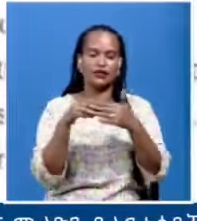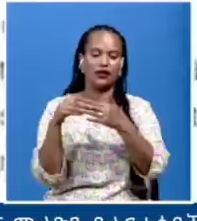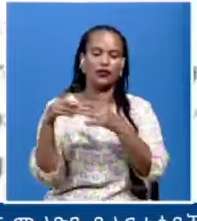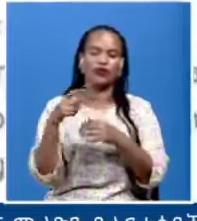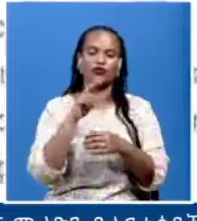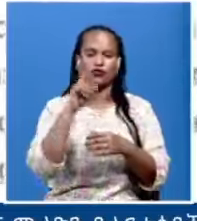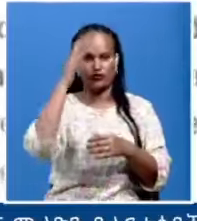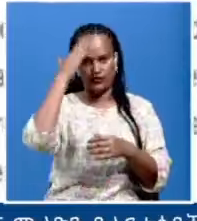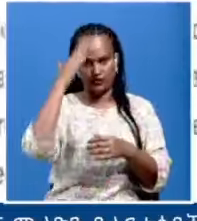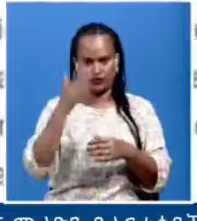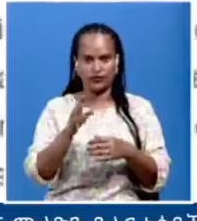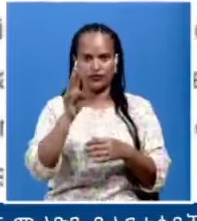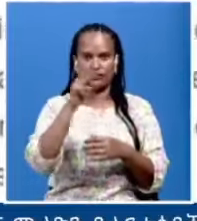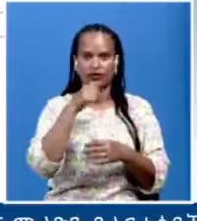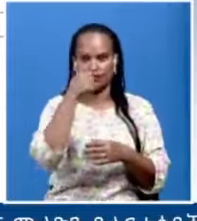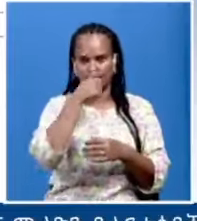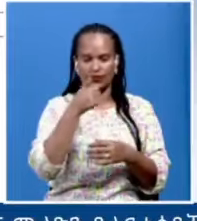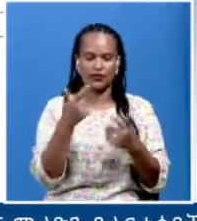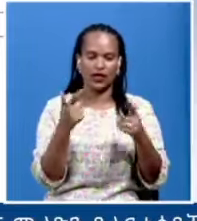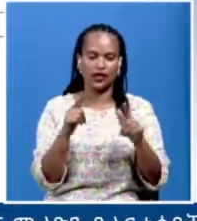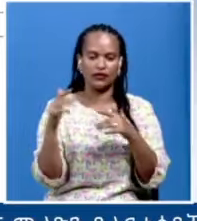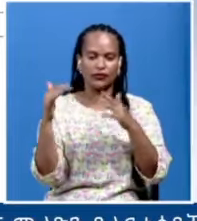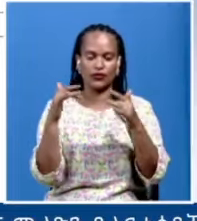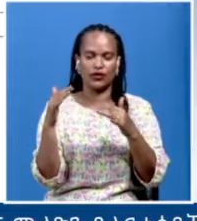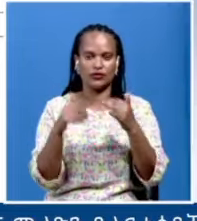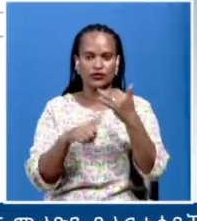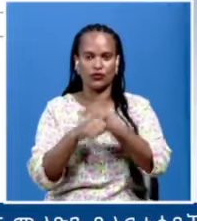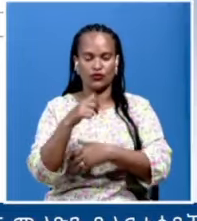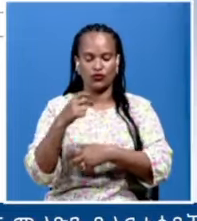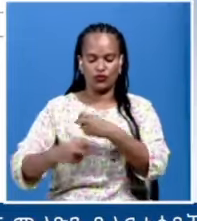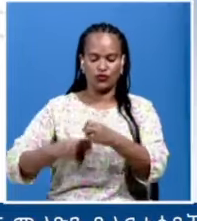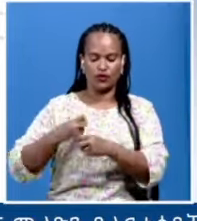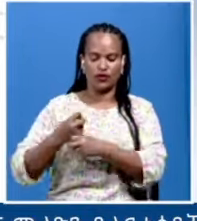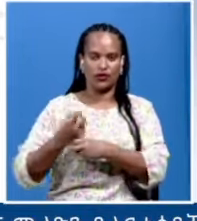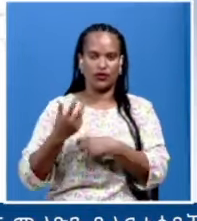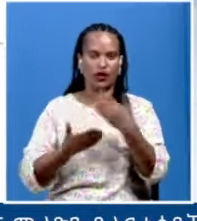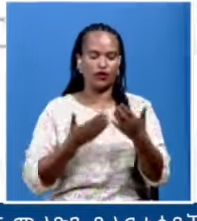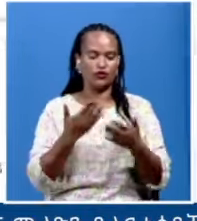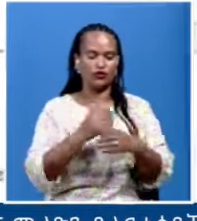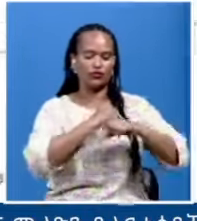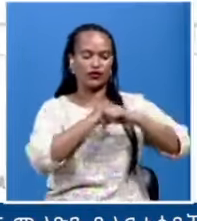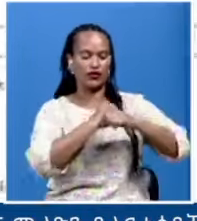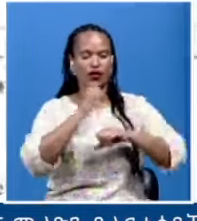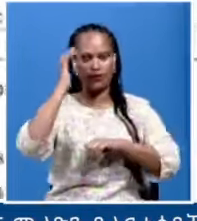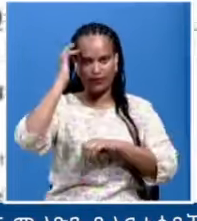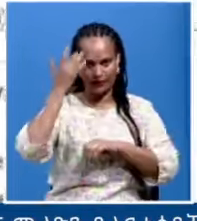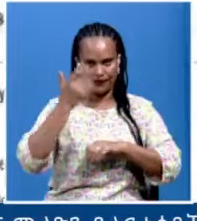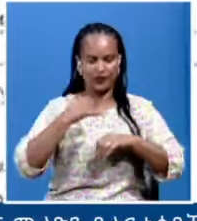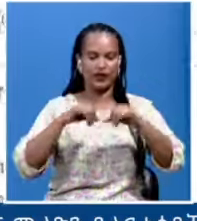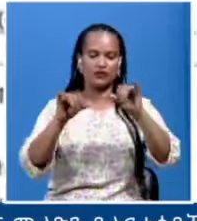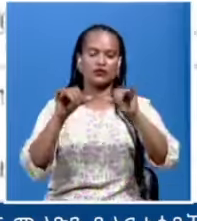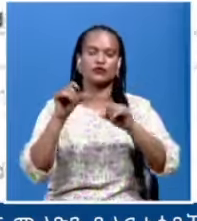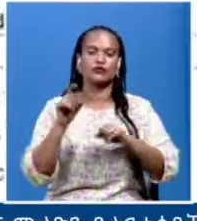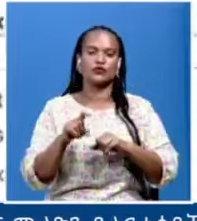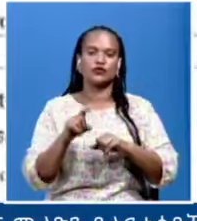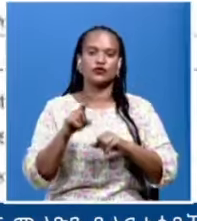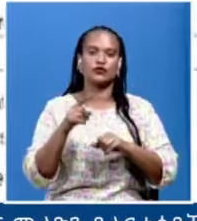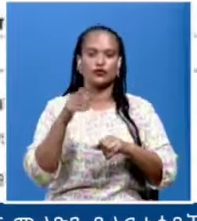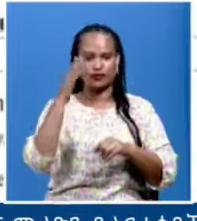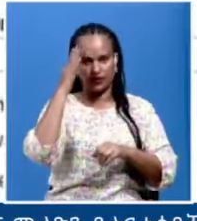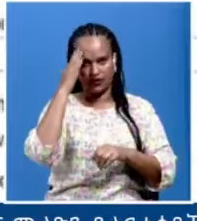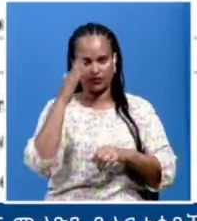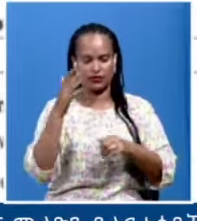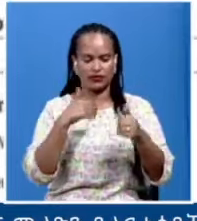ተፈሊጡ ኣብ ሰሜን ኢትዮጵያ ብዘጋጠመ ኩናት ዝተሃሰዩ ወገናት ኣገልግሎት ምክልኻል ሕክምናን ክቕጽሉ ከም ዝኽእሉ መረጋጋጽ